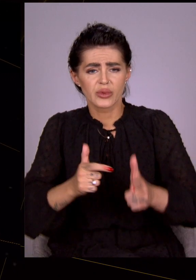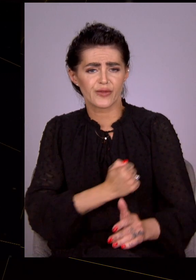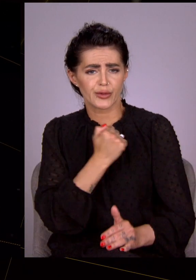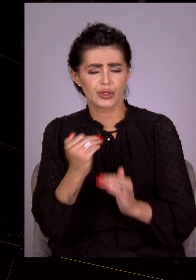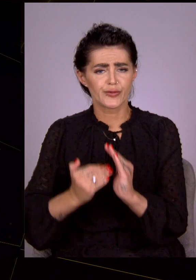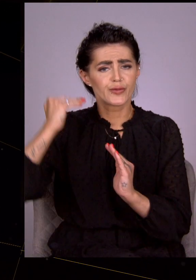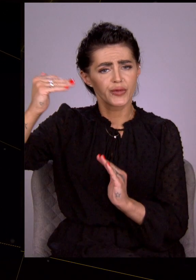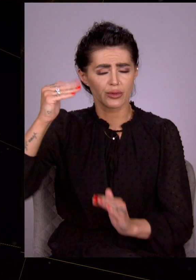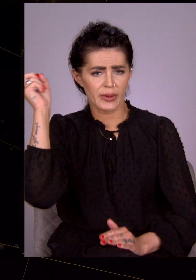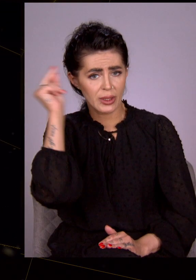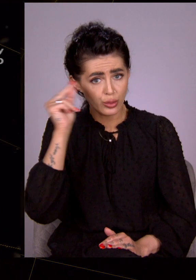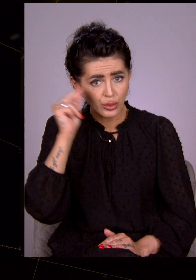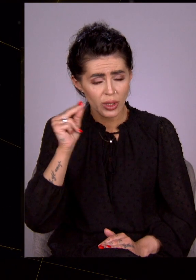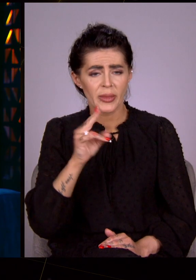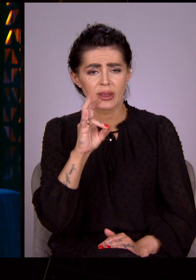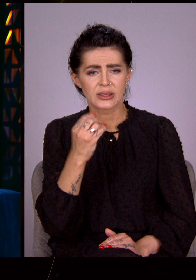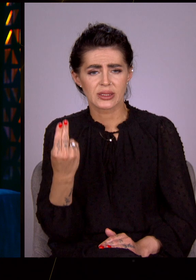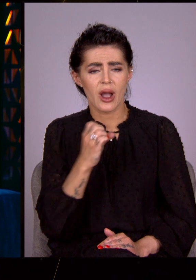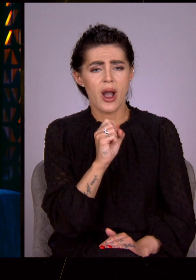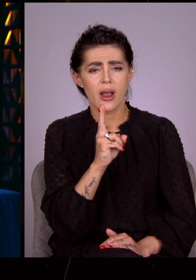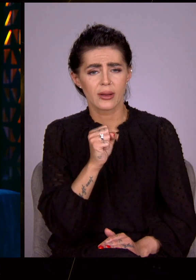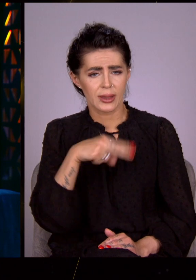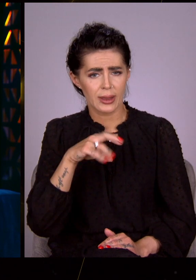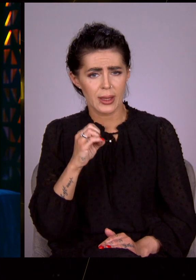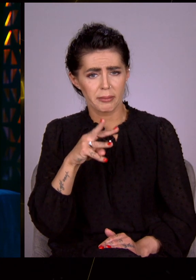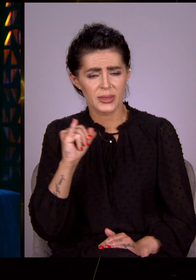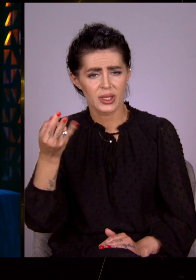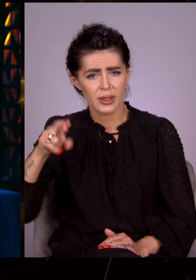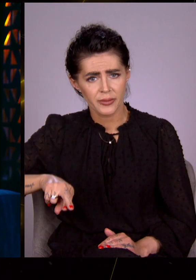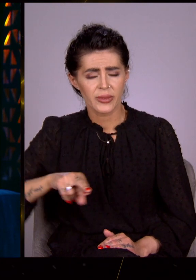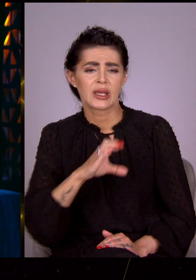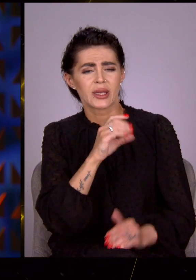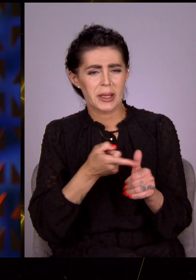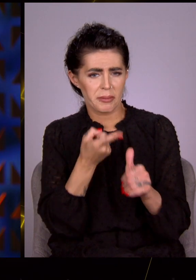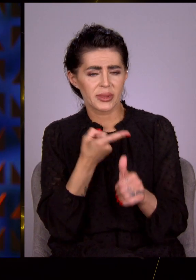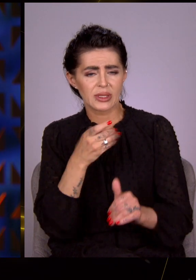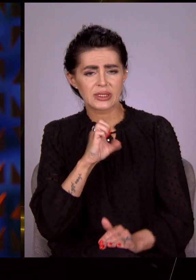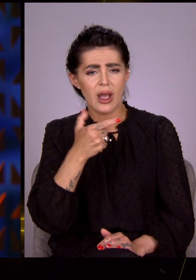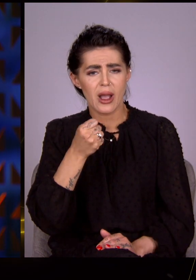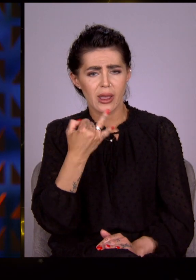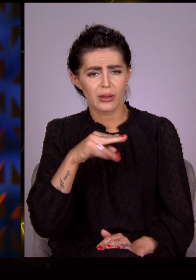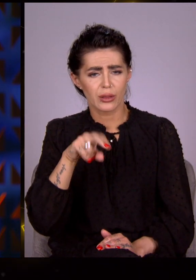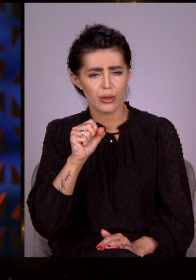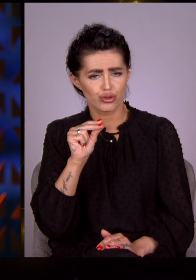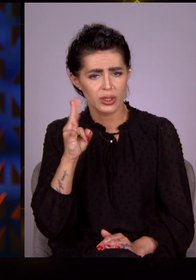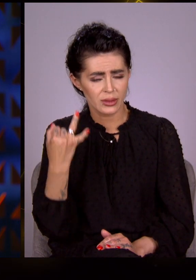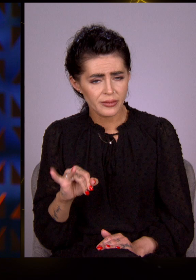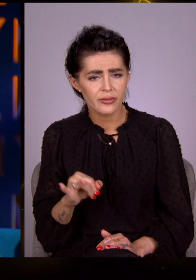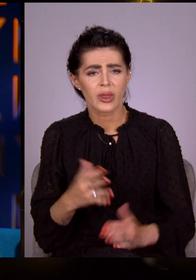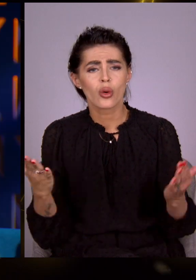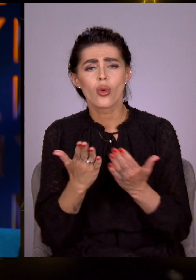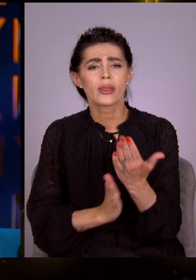закладу, а саме Національна академія сухопутних військ імені гетьмана Петра Сагайдачного. На яких напрямках ви несли